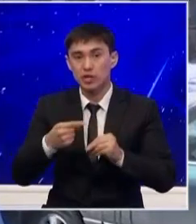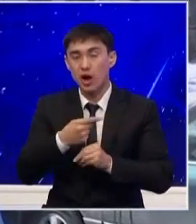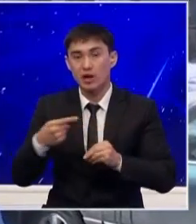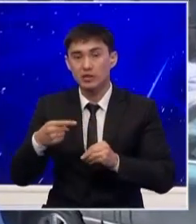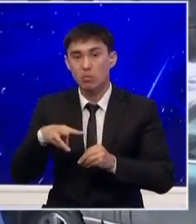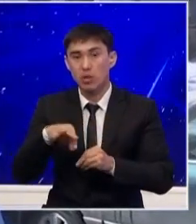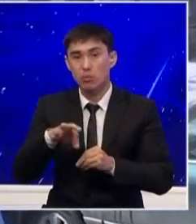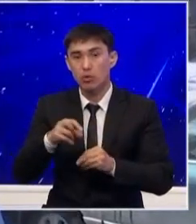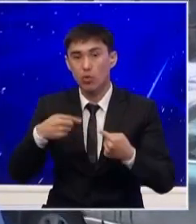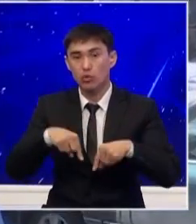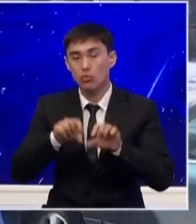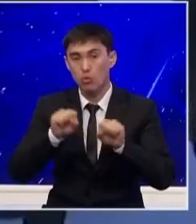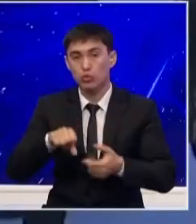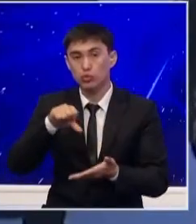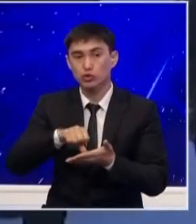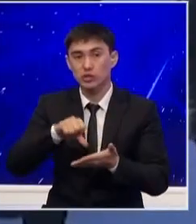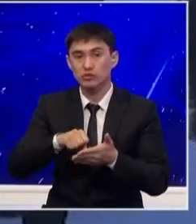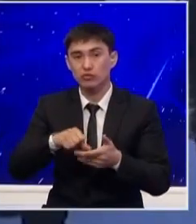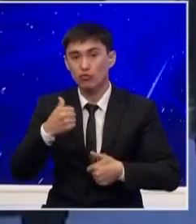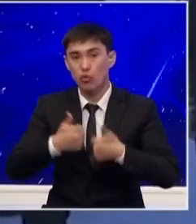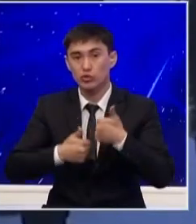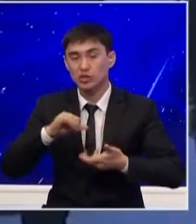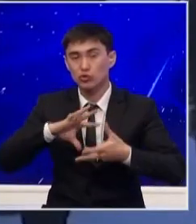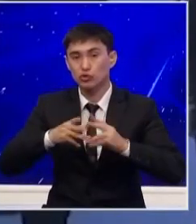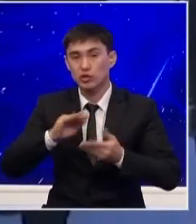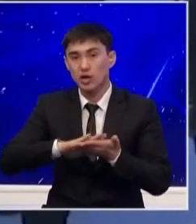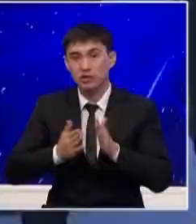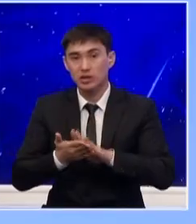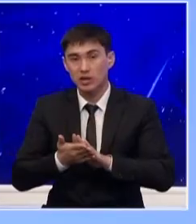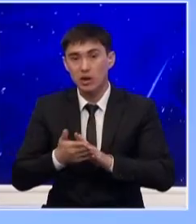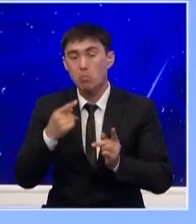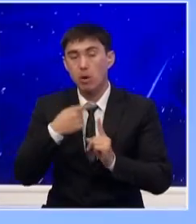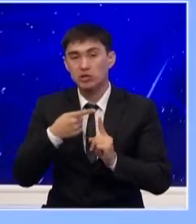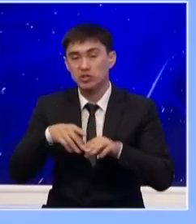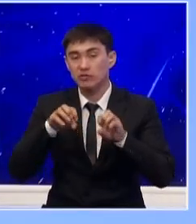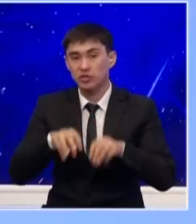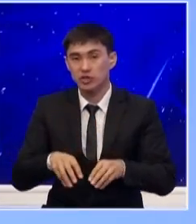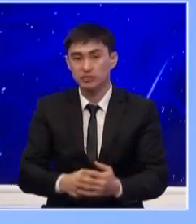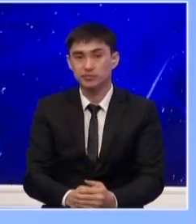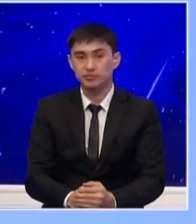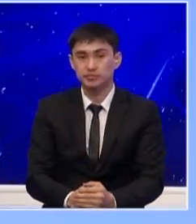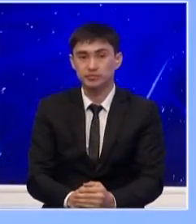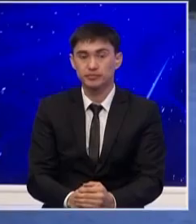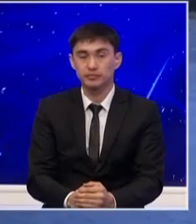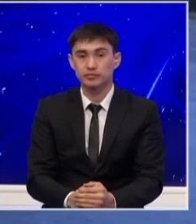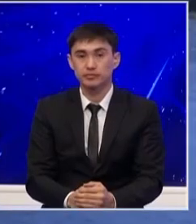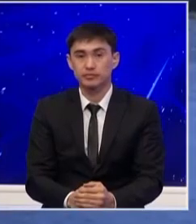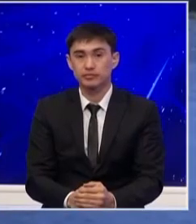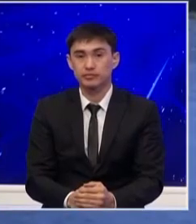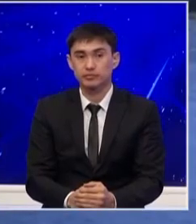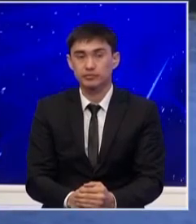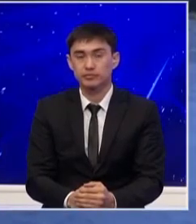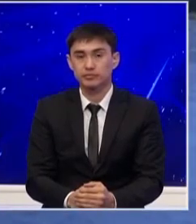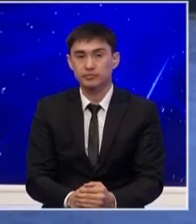антимонопольного органа могут участвовать в конкурсе и заключать контракт только в случае положительного решения. Мемлекет сатвал турал